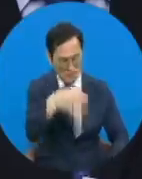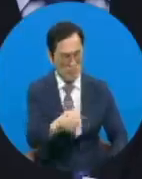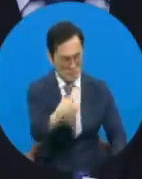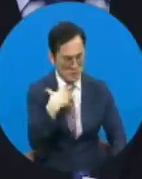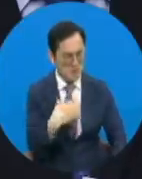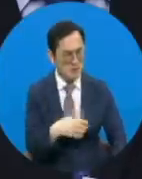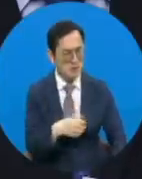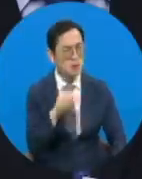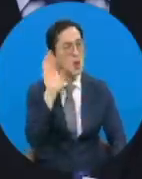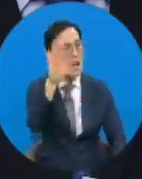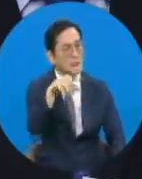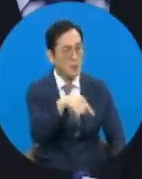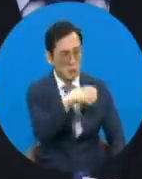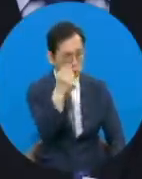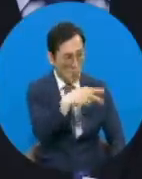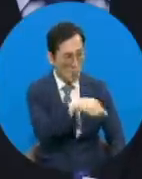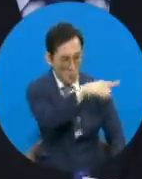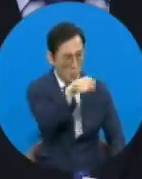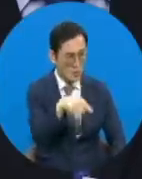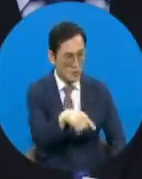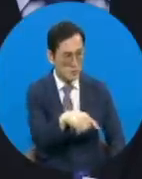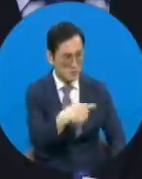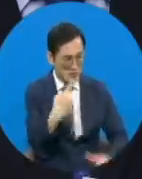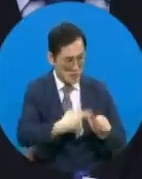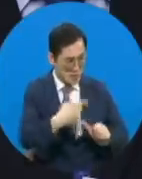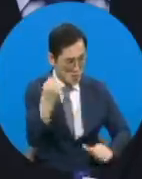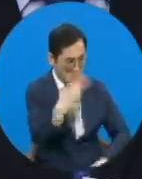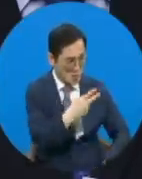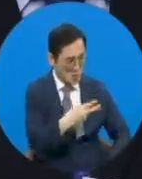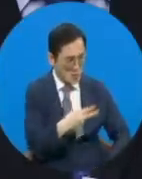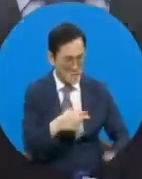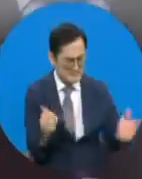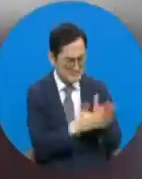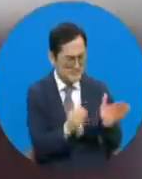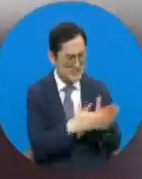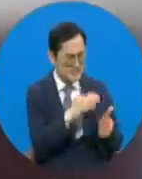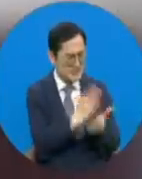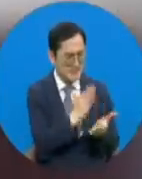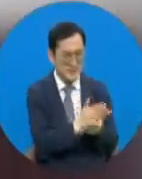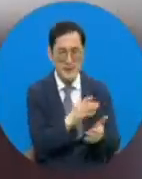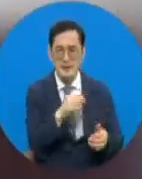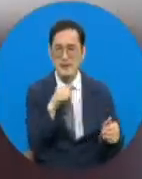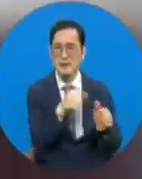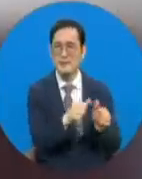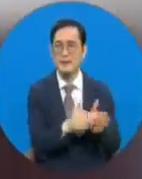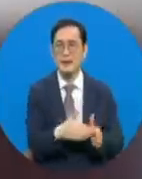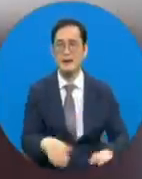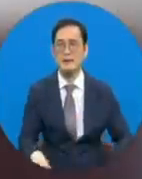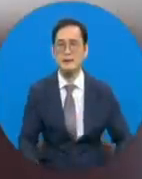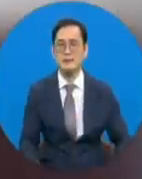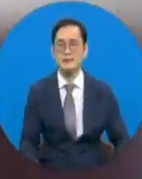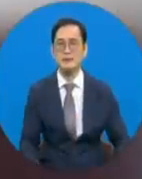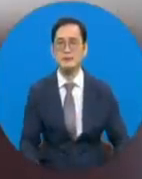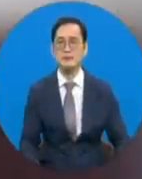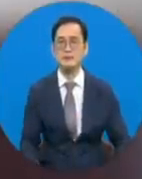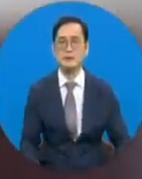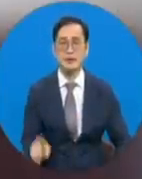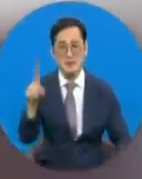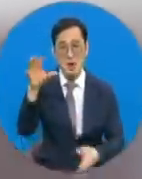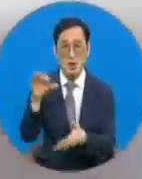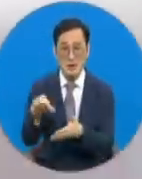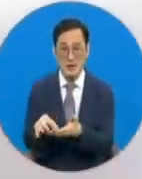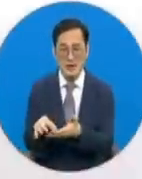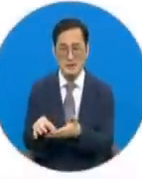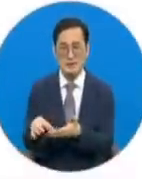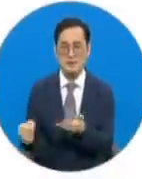민주당에 요구하겠다. 이외에도 천안함 관련된 정말 안보 교육 같은 걸 민주당 예, 좀 받게